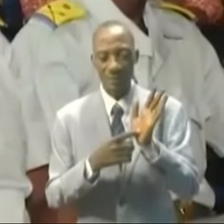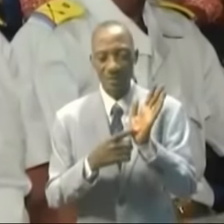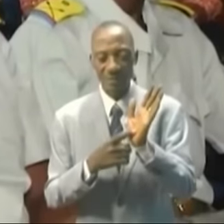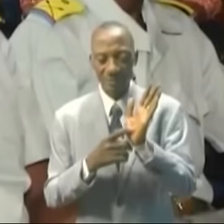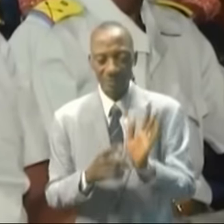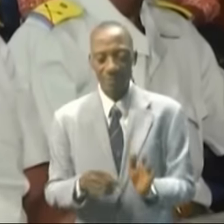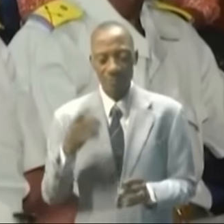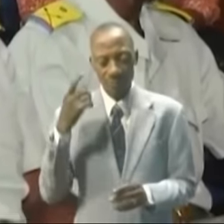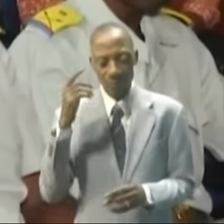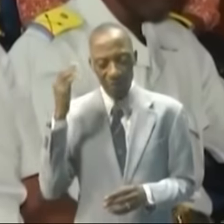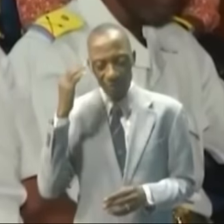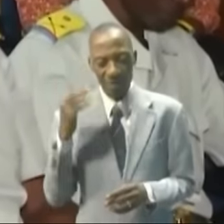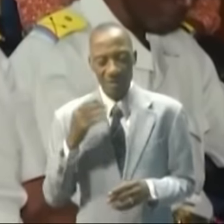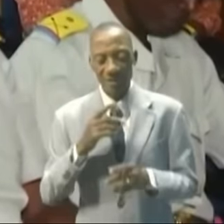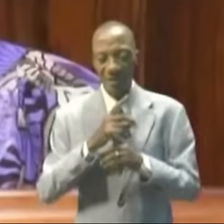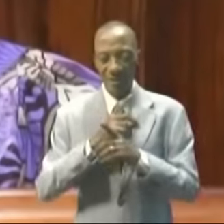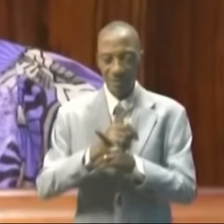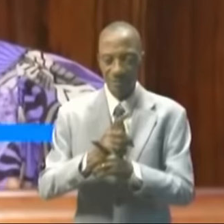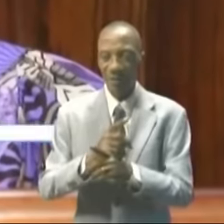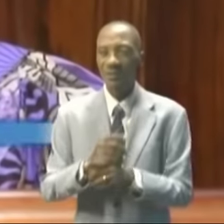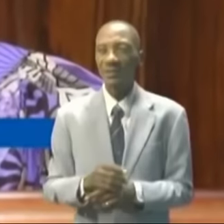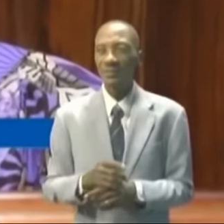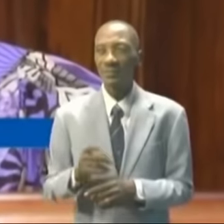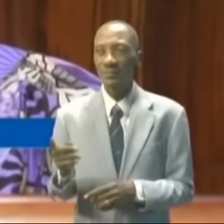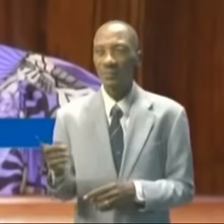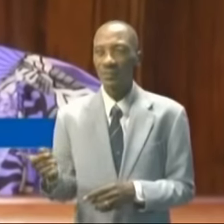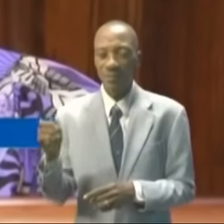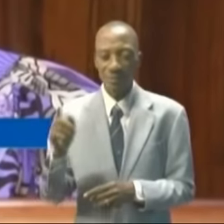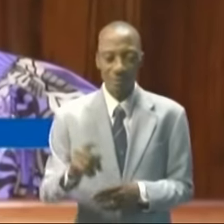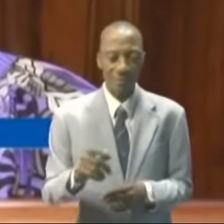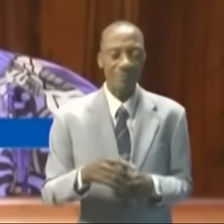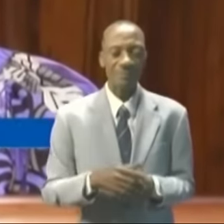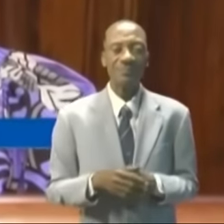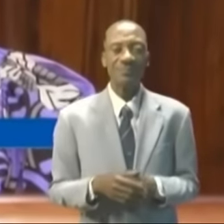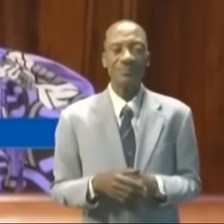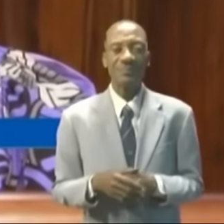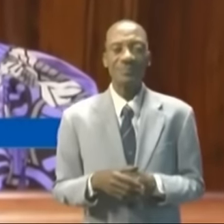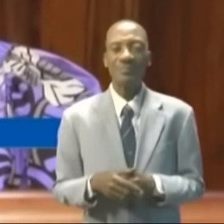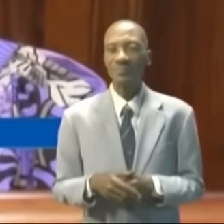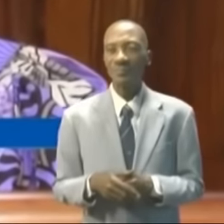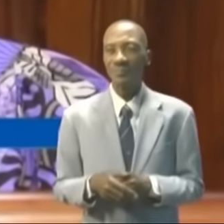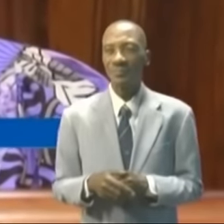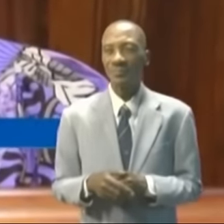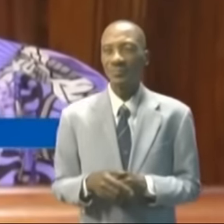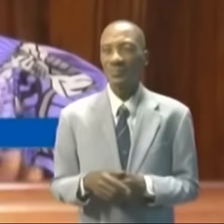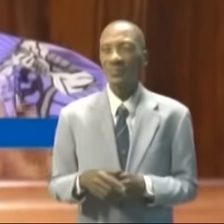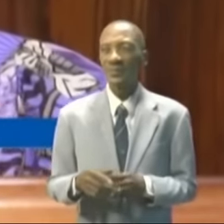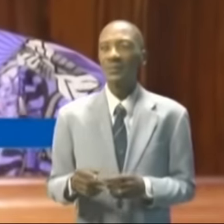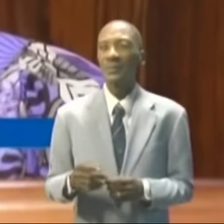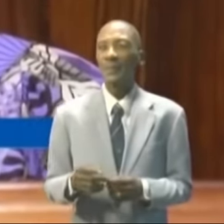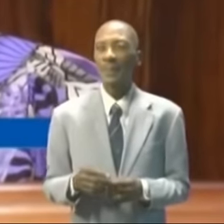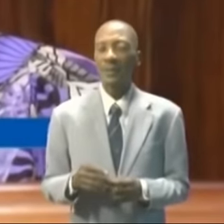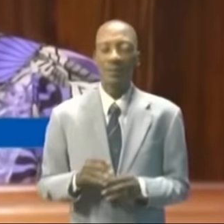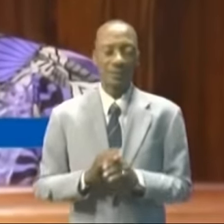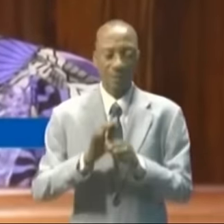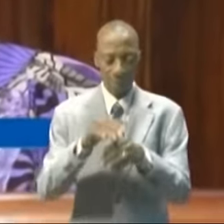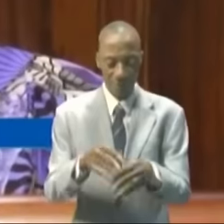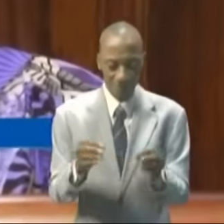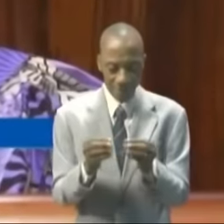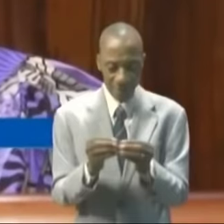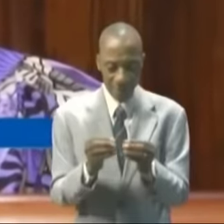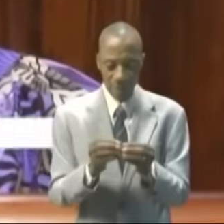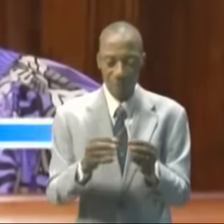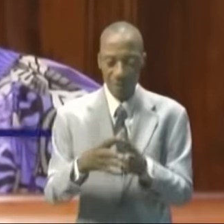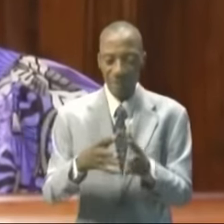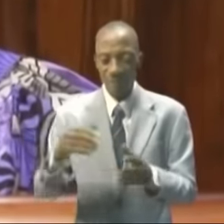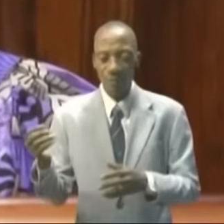rappelé l'importance de ces assises. Je vous exhorte donc à être très attentif à l'assiduité par